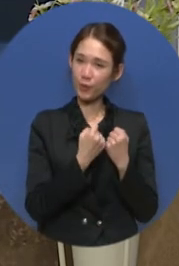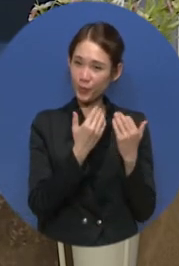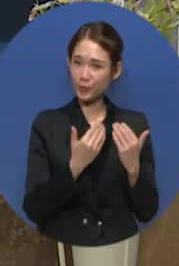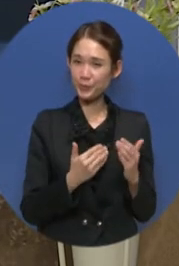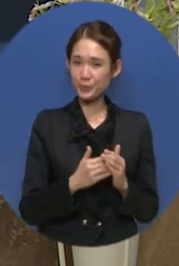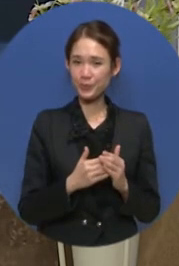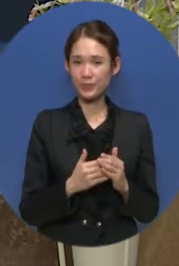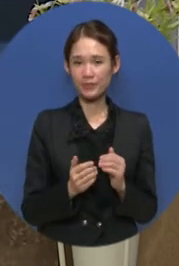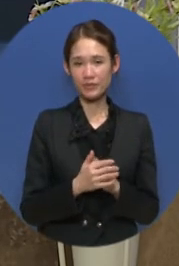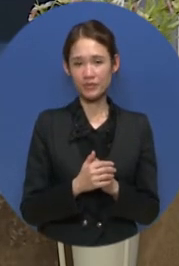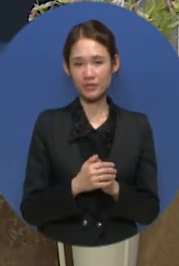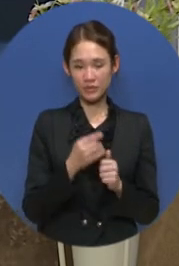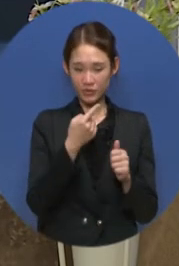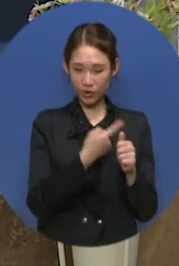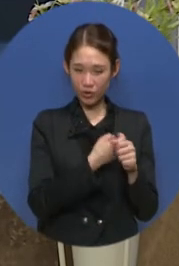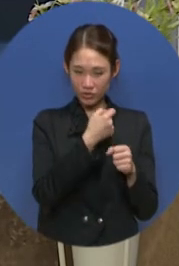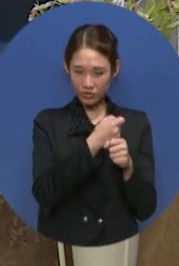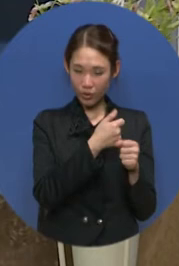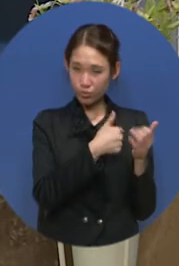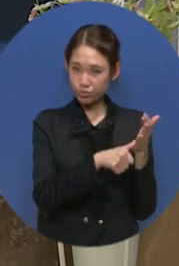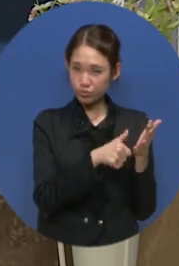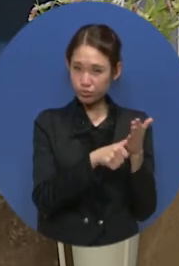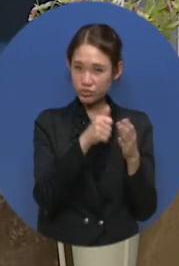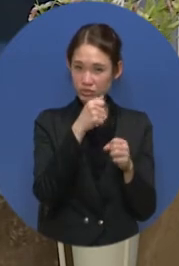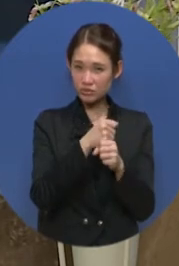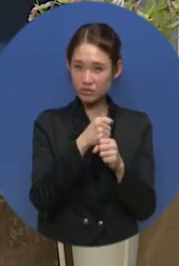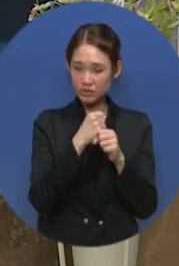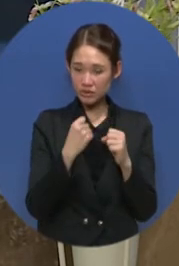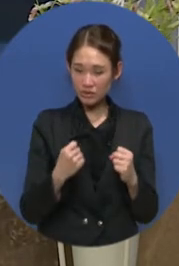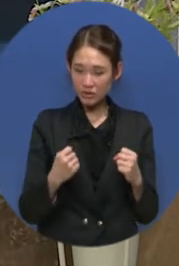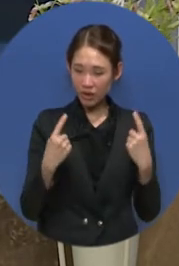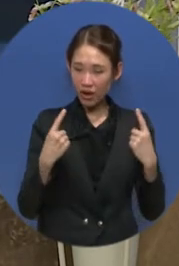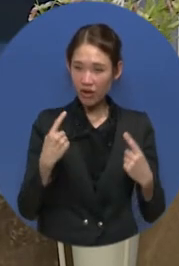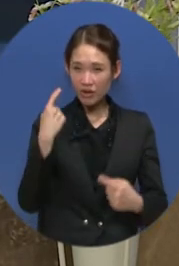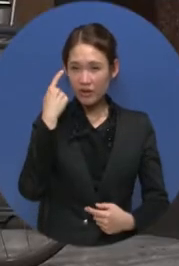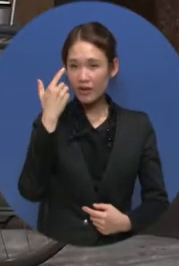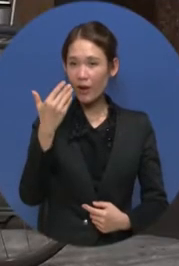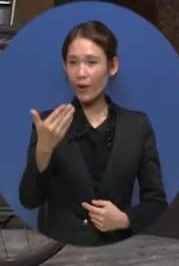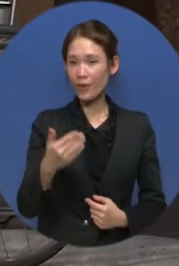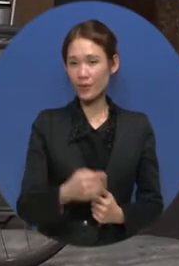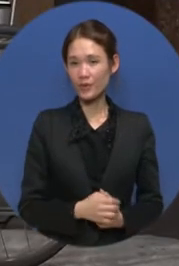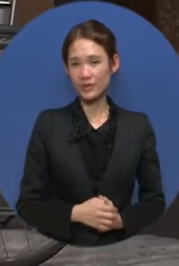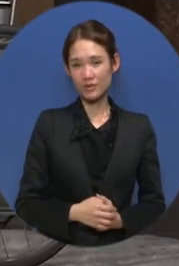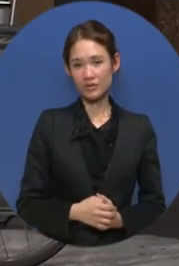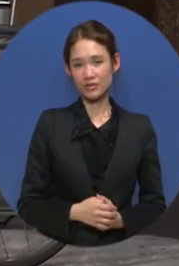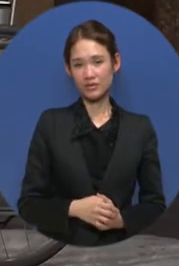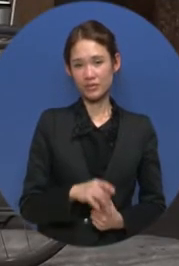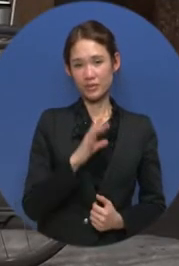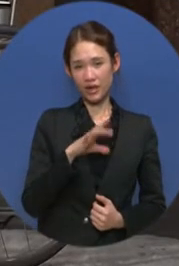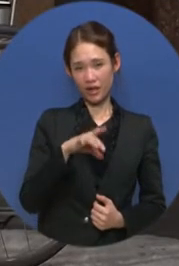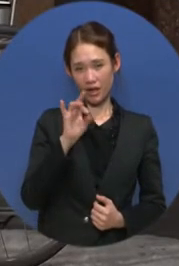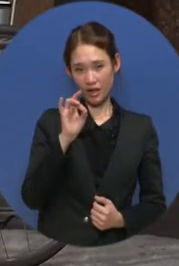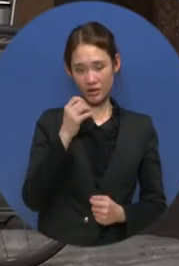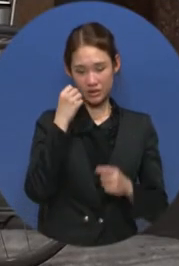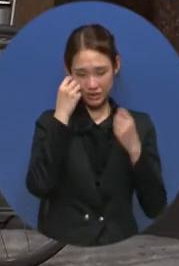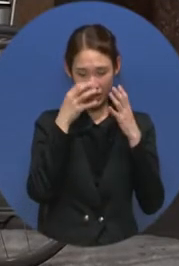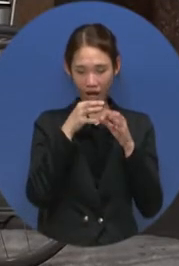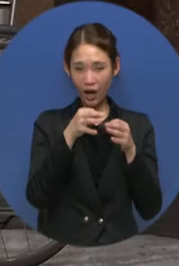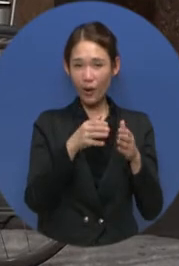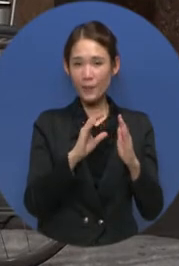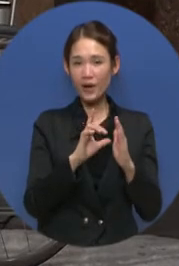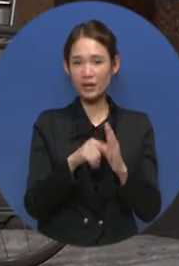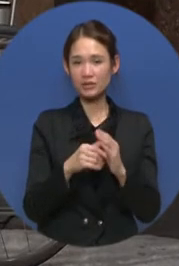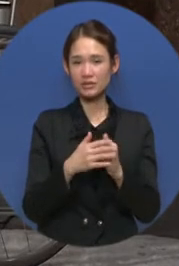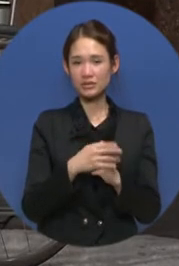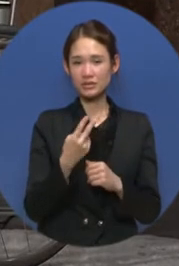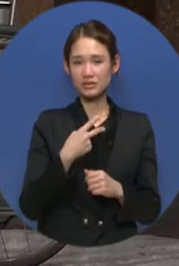네. 이런 천연 제품을 만들게 된 계기가 있으신가요? 네. 초창기 저희가 이제 창업했을 때는요.